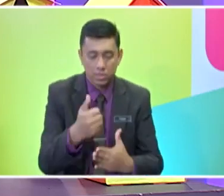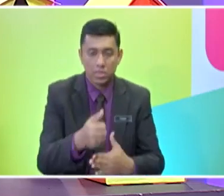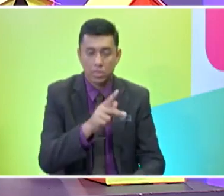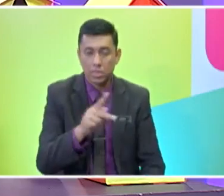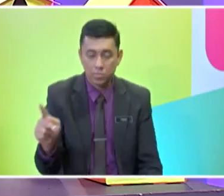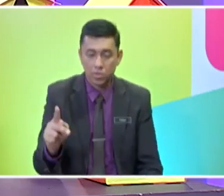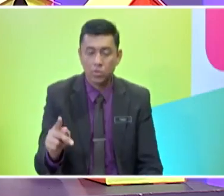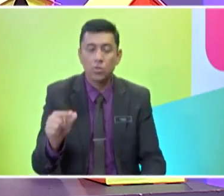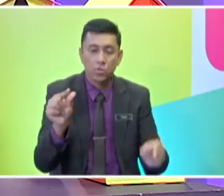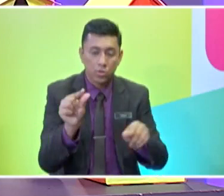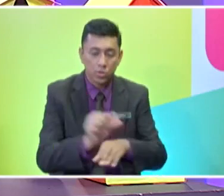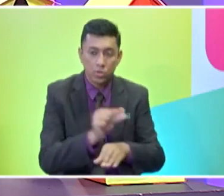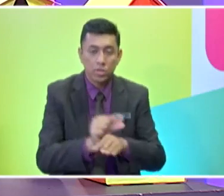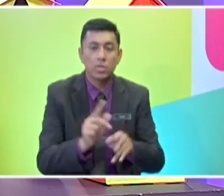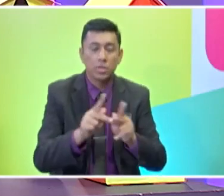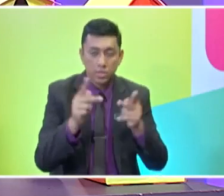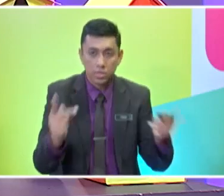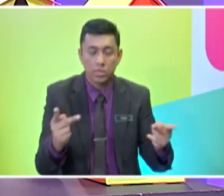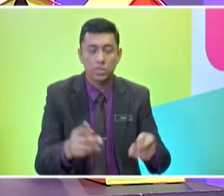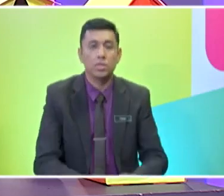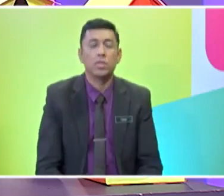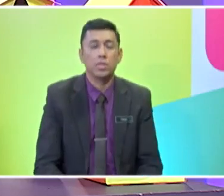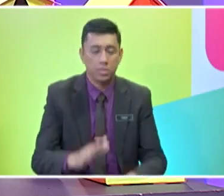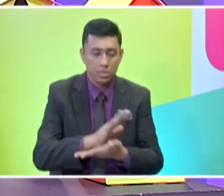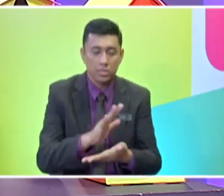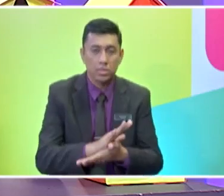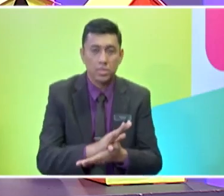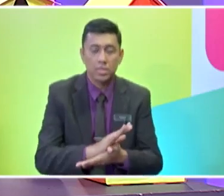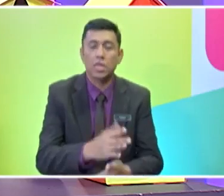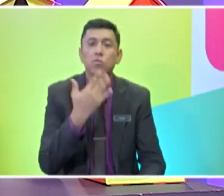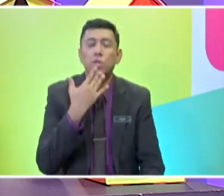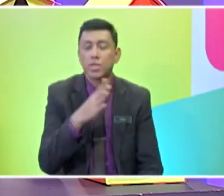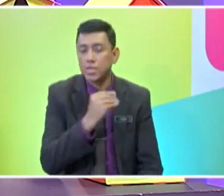kan kayak Manila kita tamparkan dengan kertas warna dan kita lipat